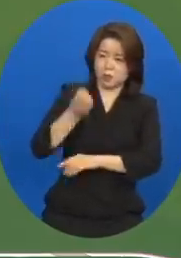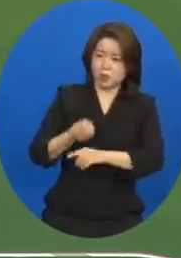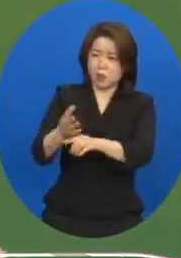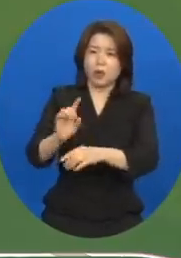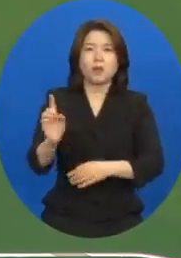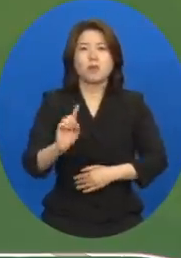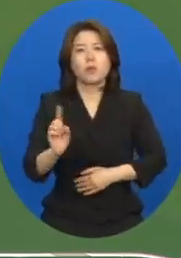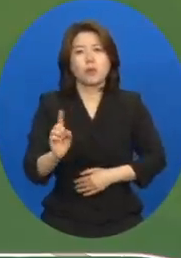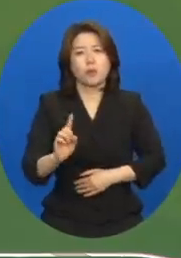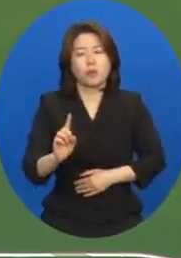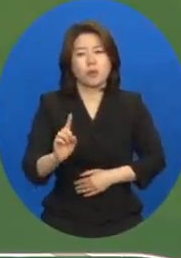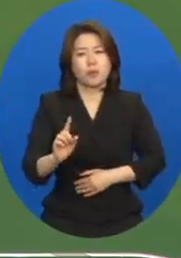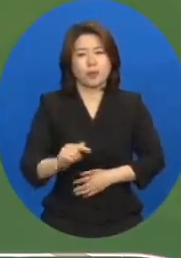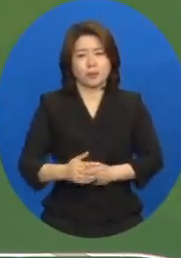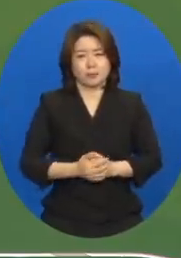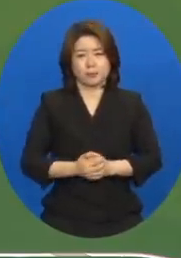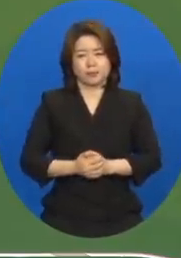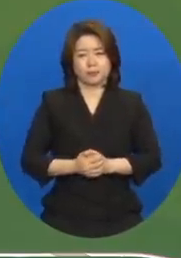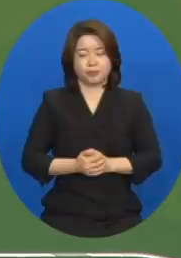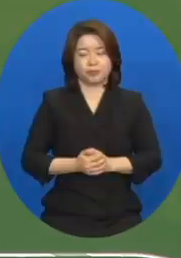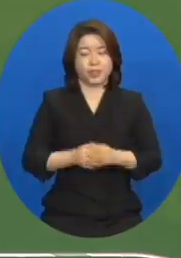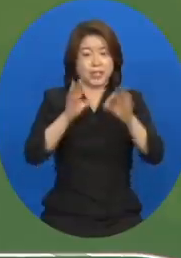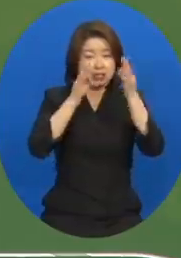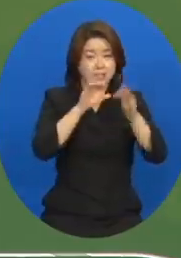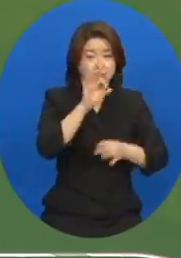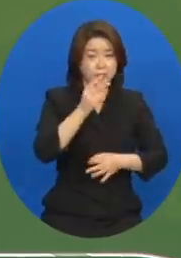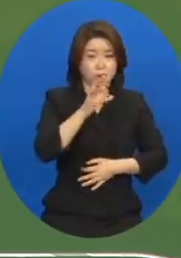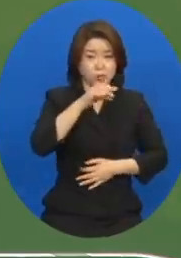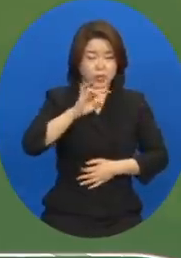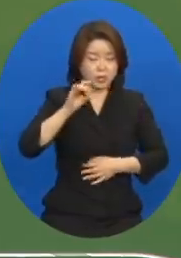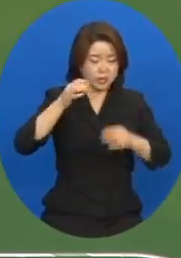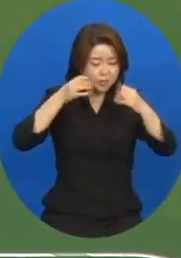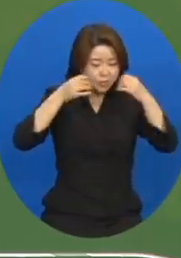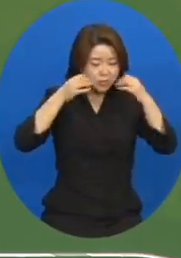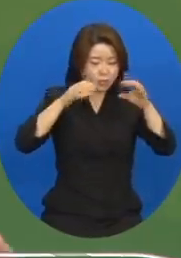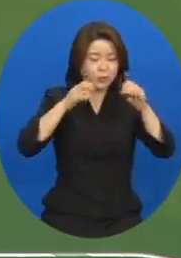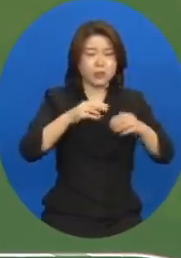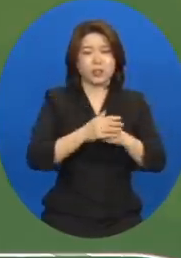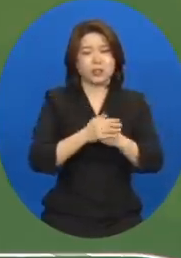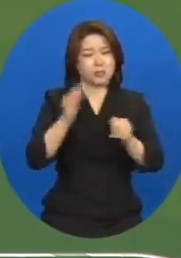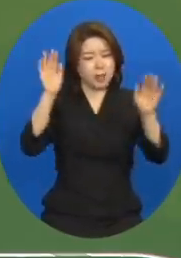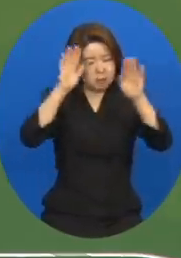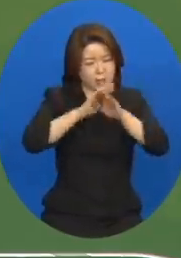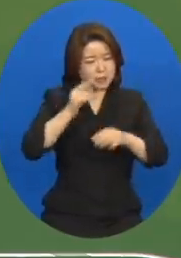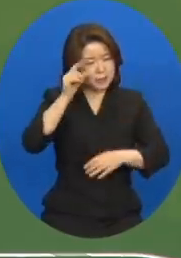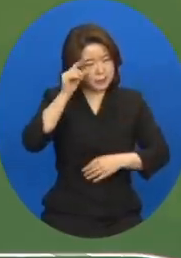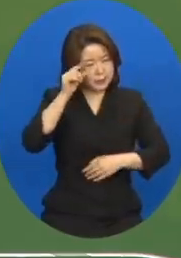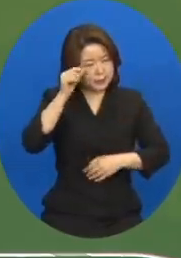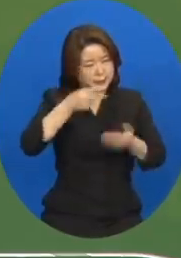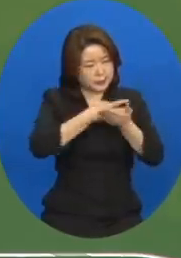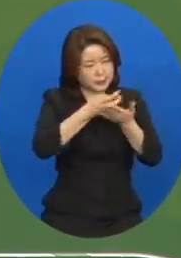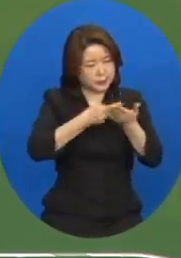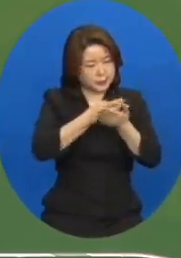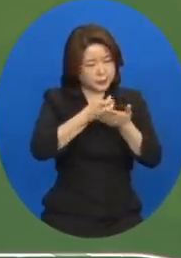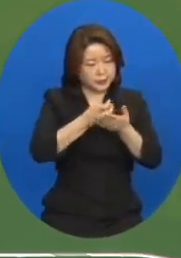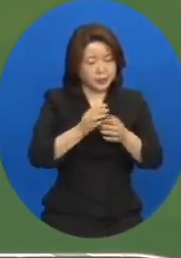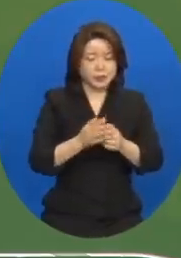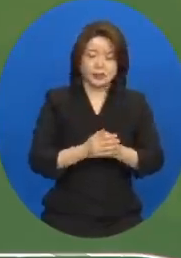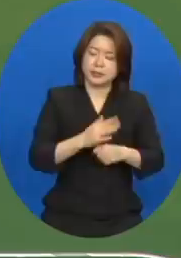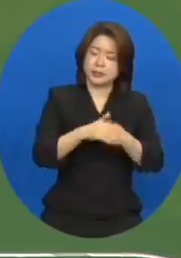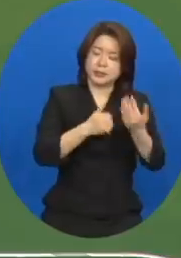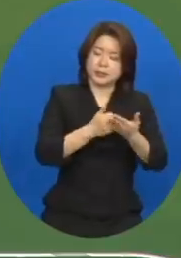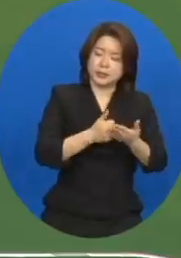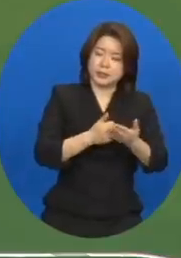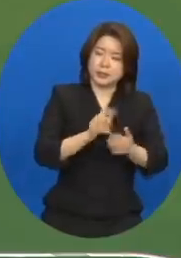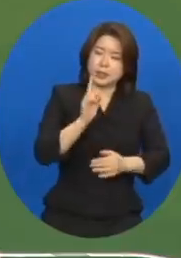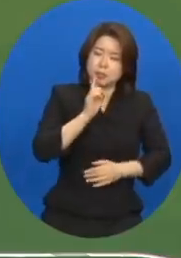말이에요. 밤에 잠이 안 오더래. 하나님, 제가 도대체 무슨 말씀을 전해야 이